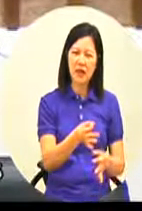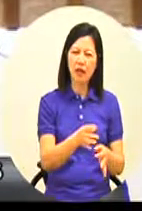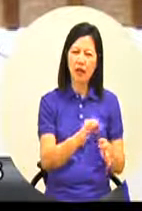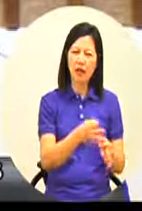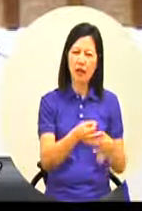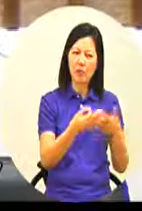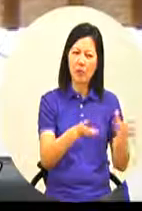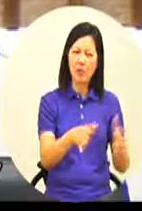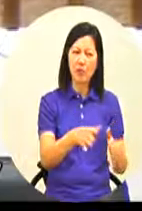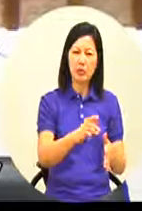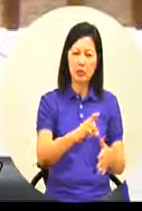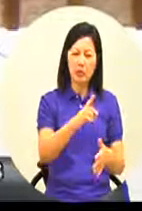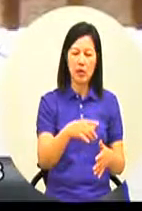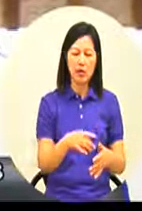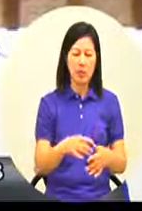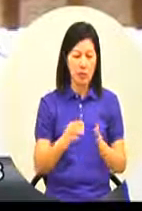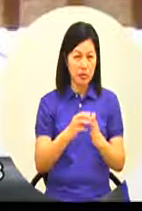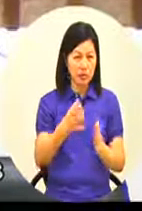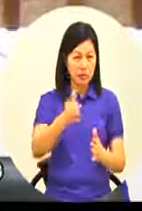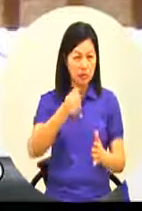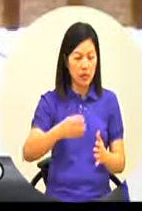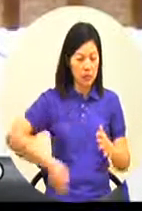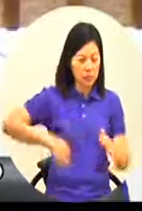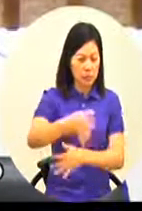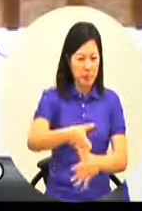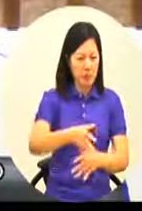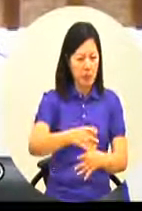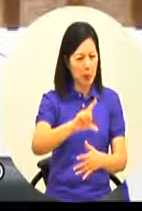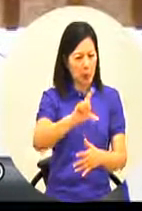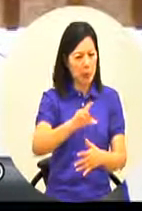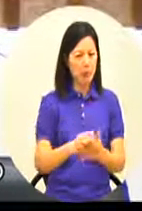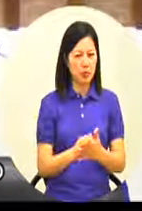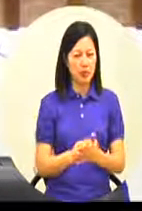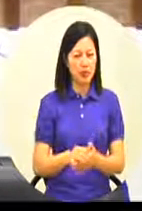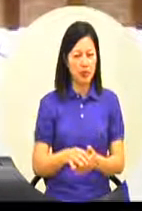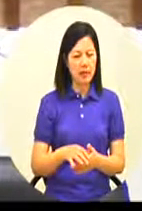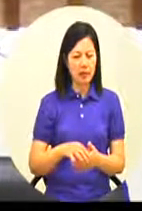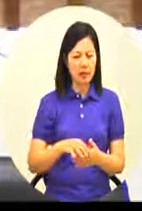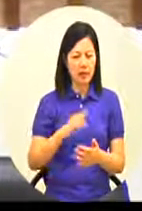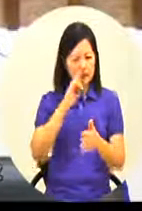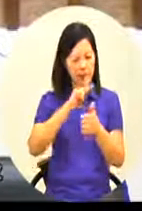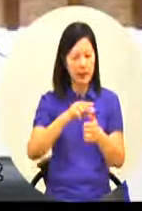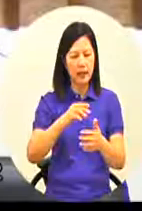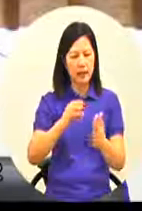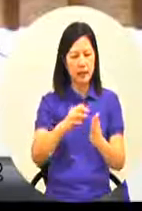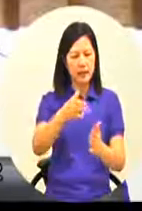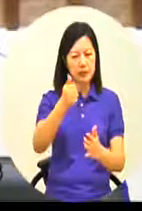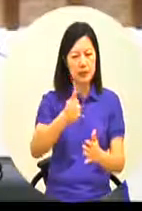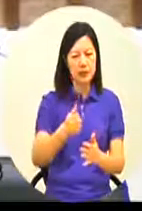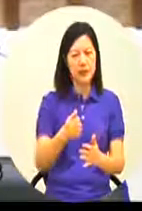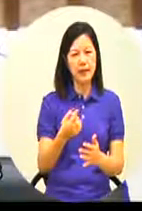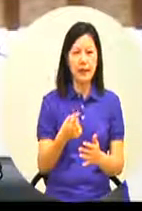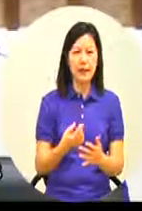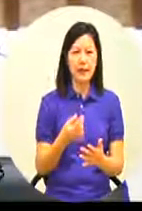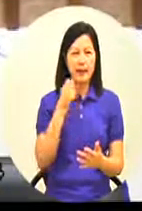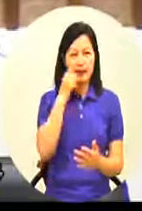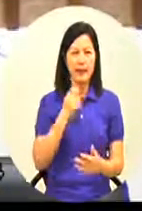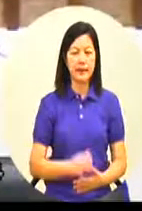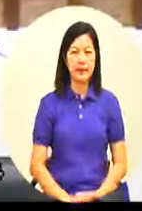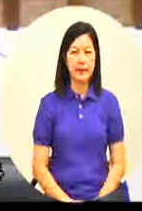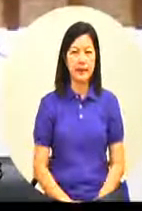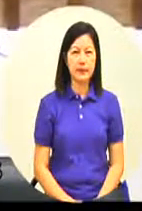长拿出这么多钱来的话，我觉得是为难了局长哈。但是南北两边都没有逃生路的